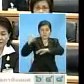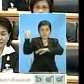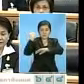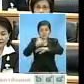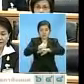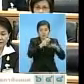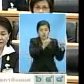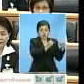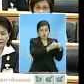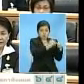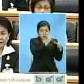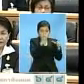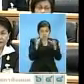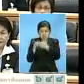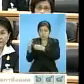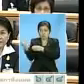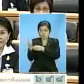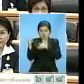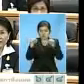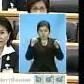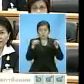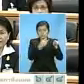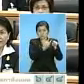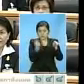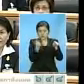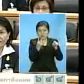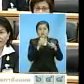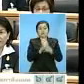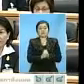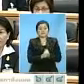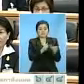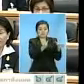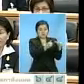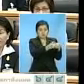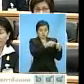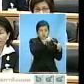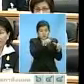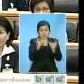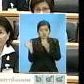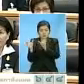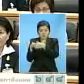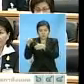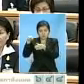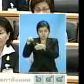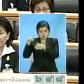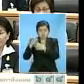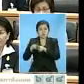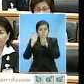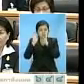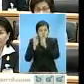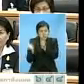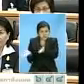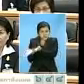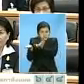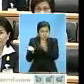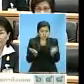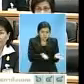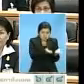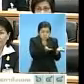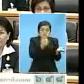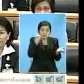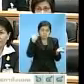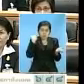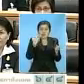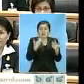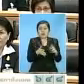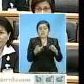กลุ่มระหว่างพรรคการเมือง2พรรคทั้ง2พรรคต่างก็มีผู้สนับสนุนไม่ยิ่งหย่อนกว่ากันเมื่อเกิดปัญหา